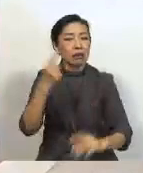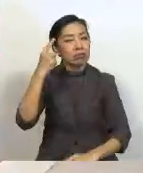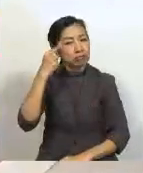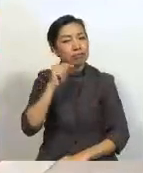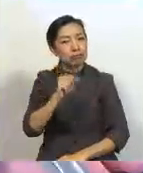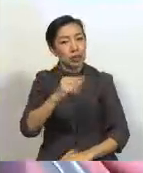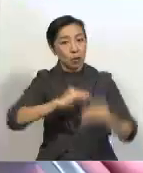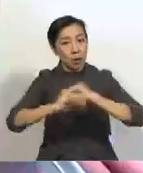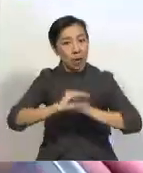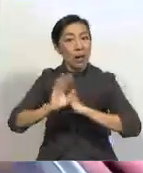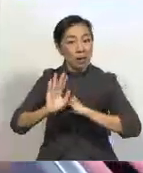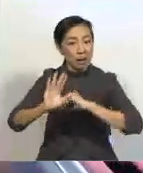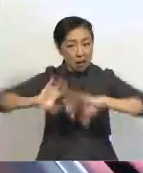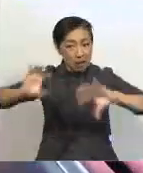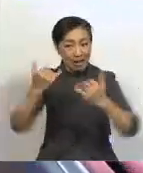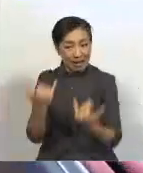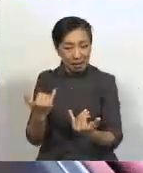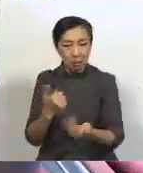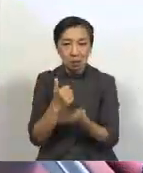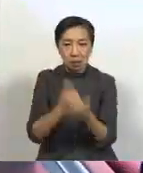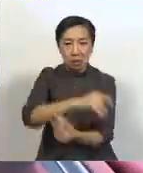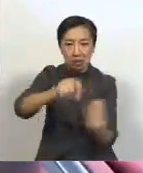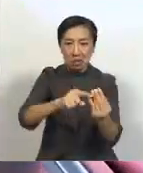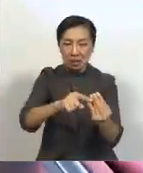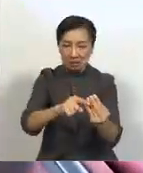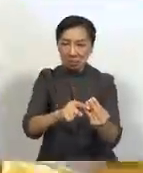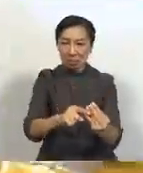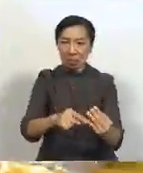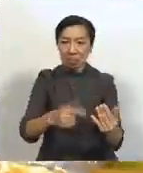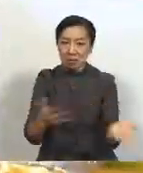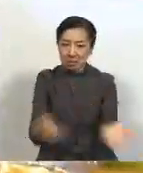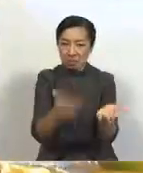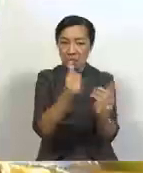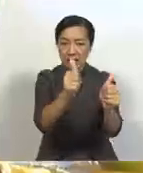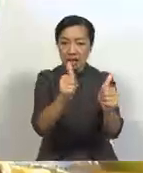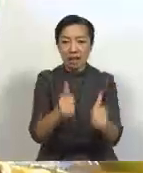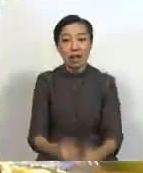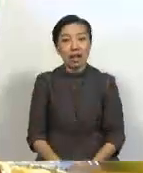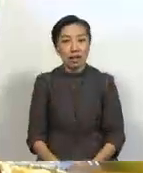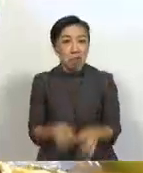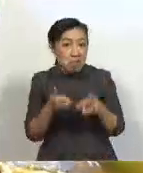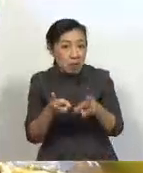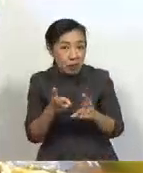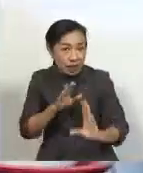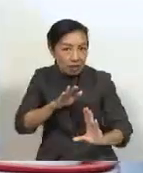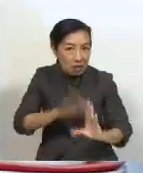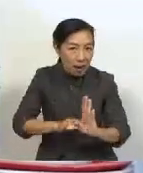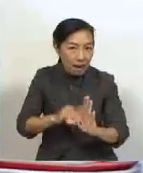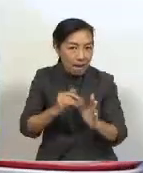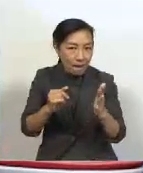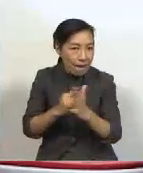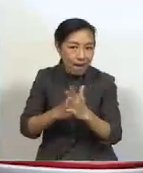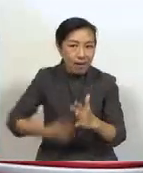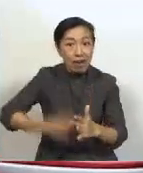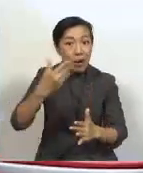ามาตรการชิมช็อปใช้จะช่วยกระตุ้นเศรษฐกิจในพื้นที่ยะลาได้อีกทางหนึ่งเขาบอกว่าอีกหนึ่งเทคนิคเนี่ยเดี๋ยวเราให้ฟังในการลงทะเบียนอ่ะ